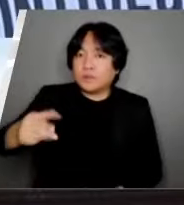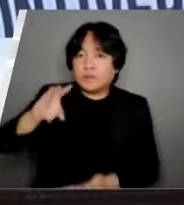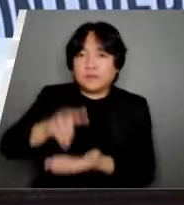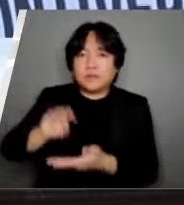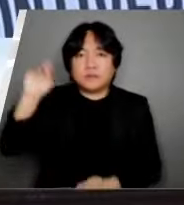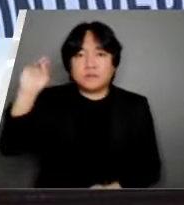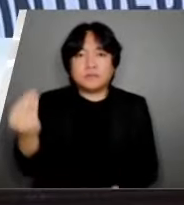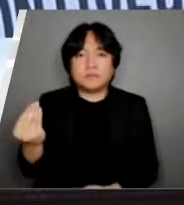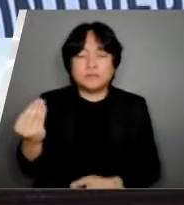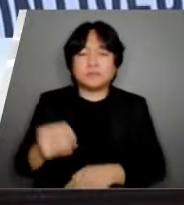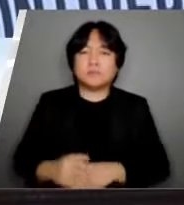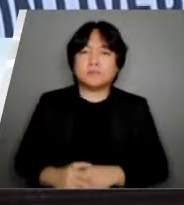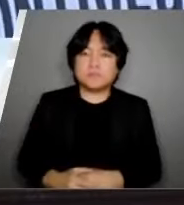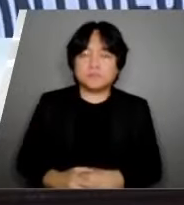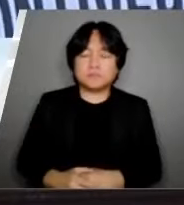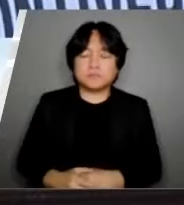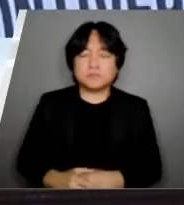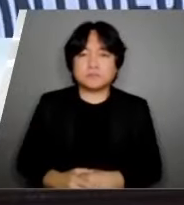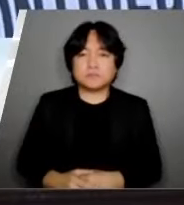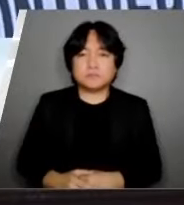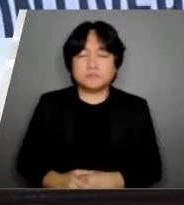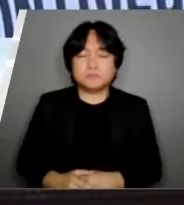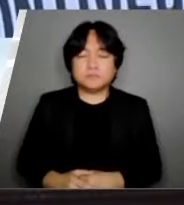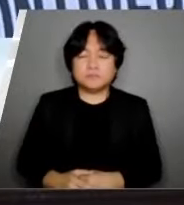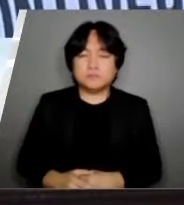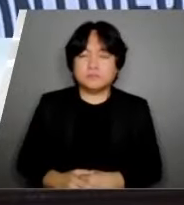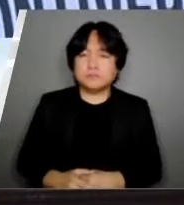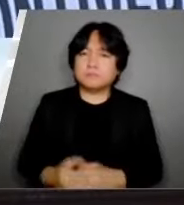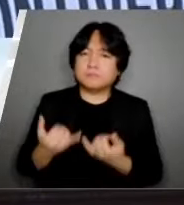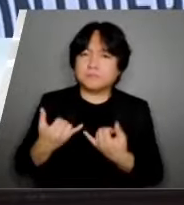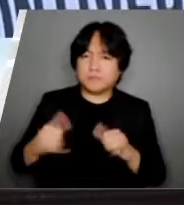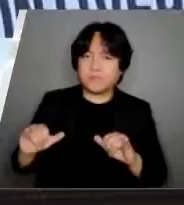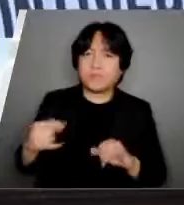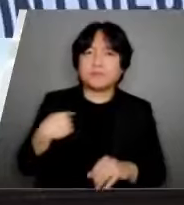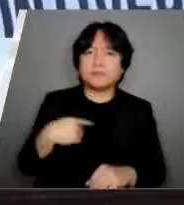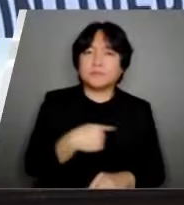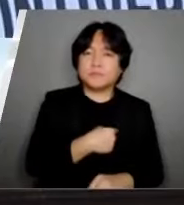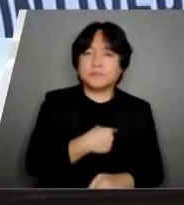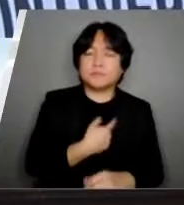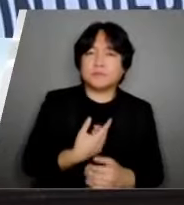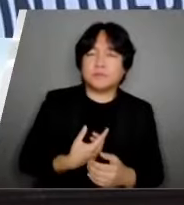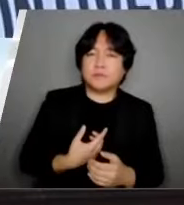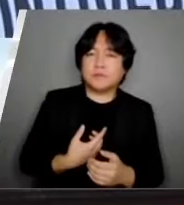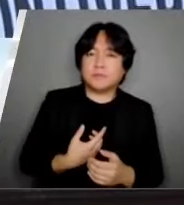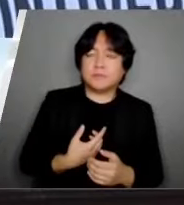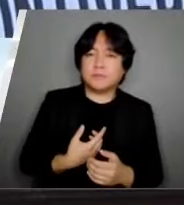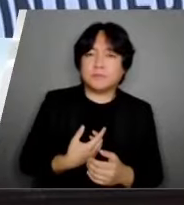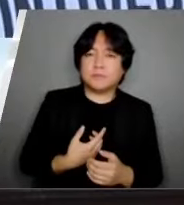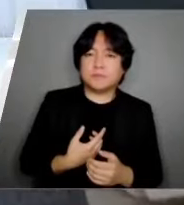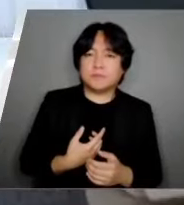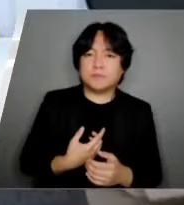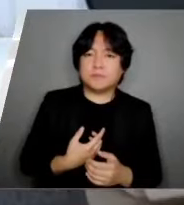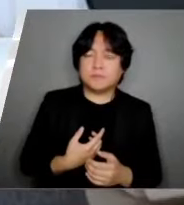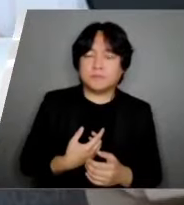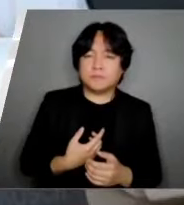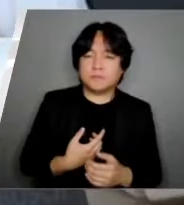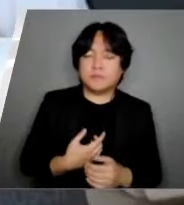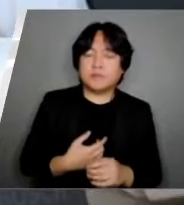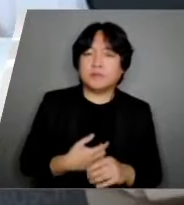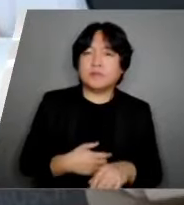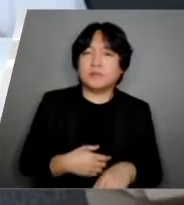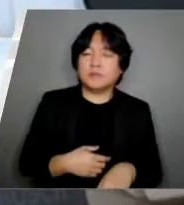still standing and continuous po yung coordination ng Philippine Immigration at saka yung